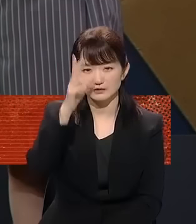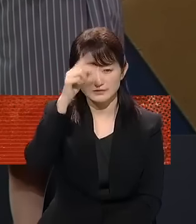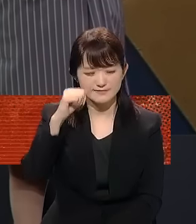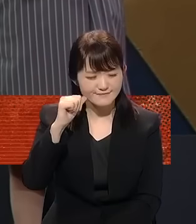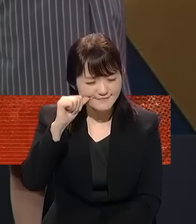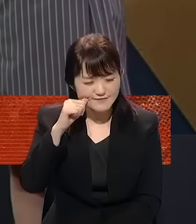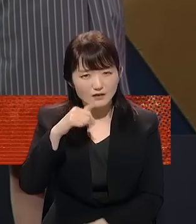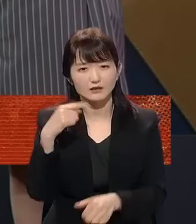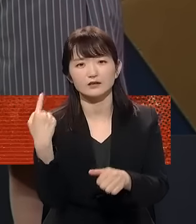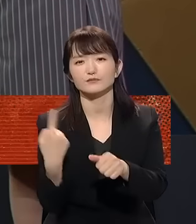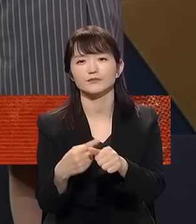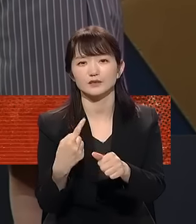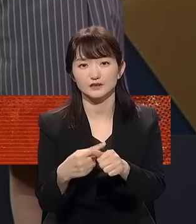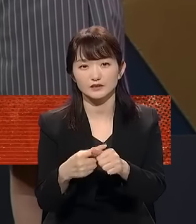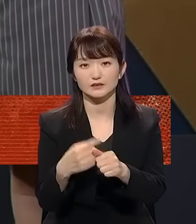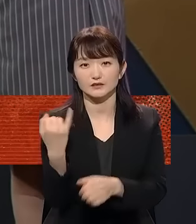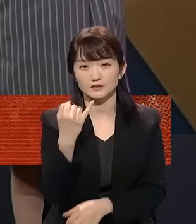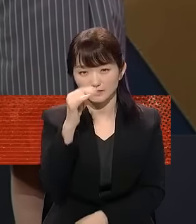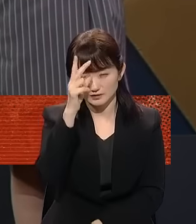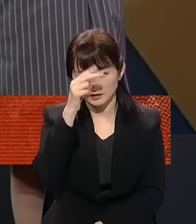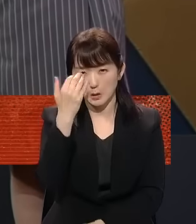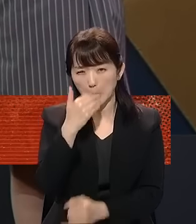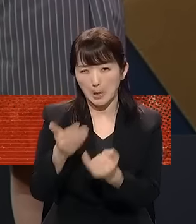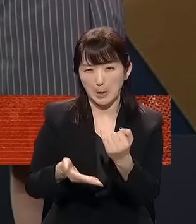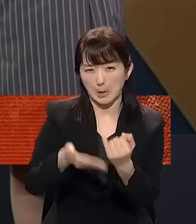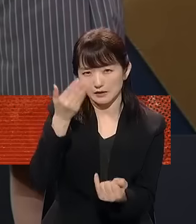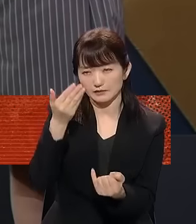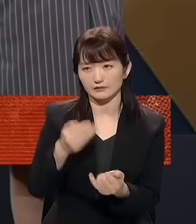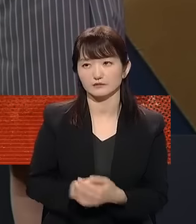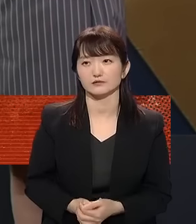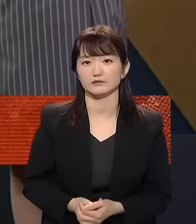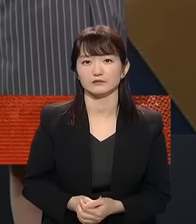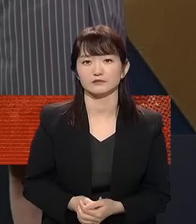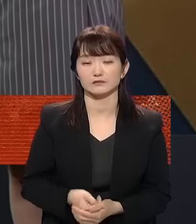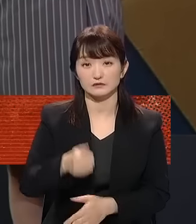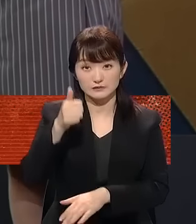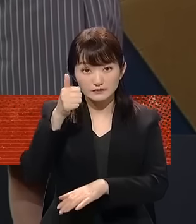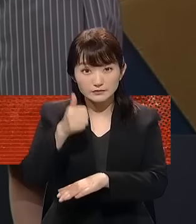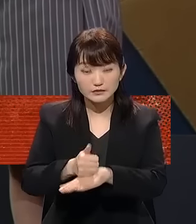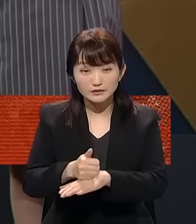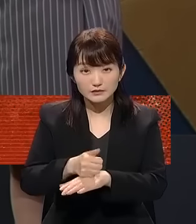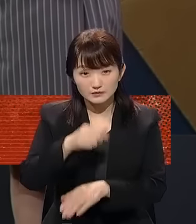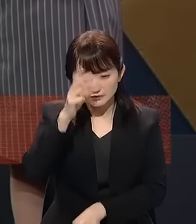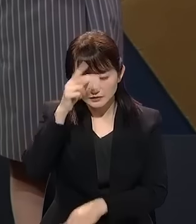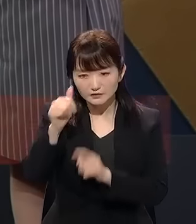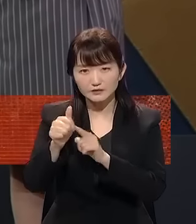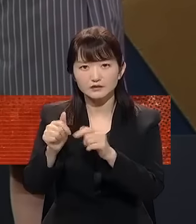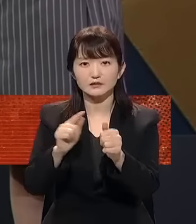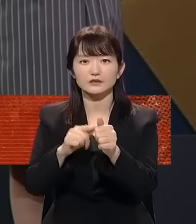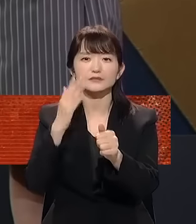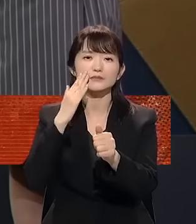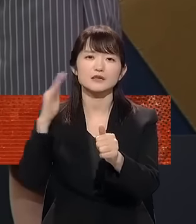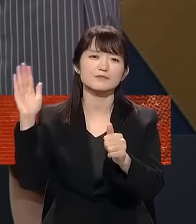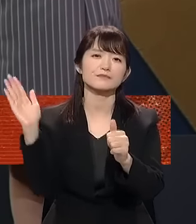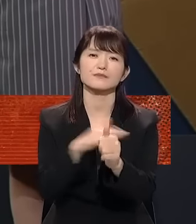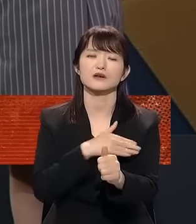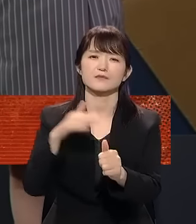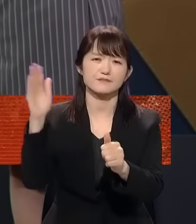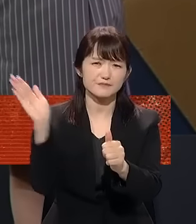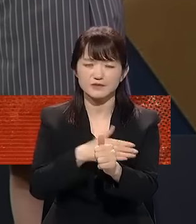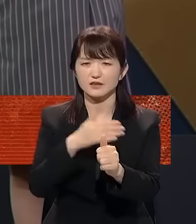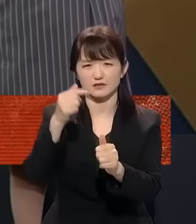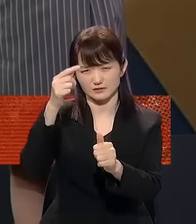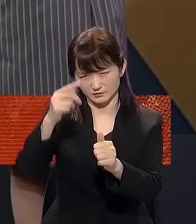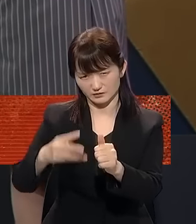조롱하고 욕설을 하면서 여경을 성희롱까지 했는데요 결국 참다 못한 경찰이 남성의 뺨을 여러